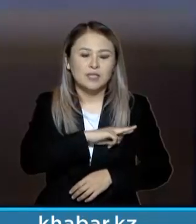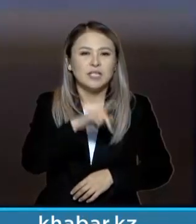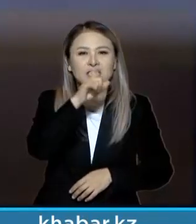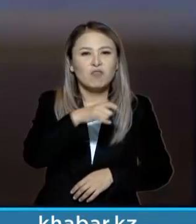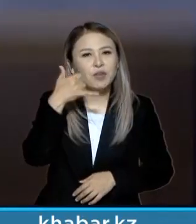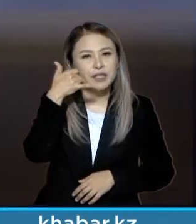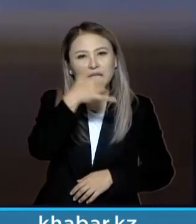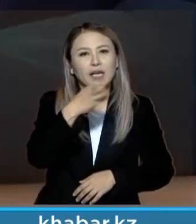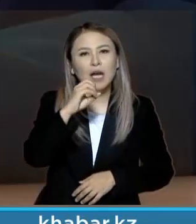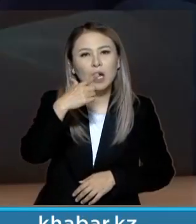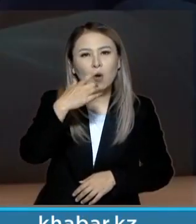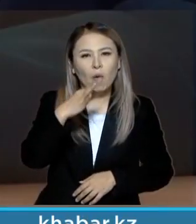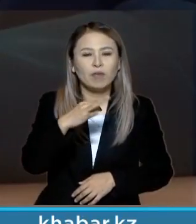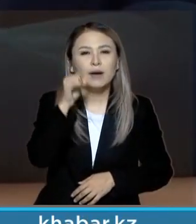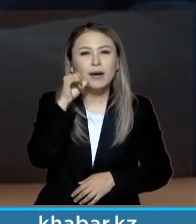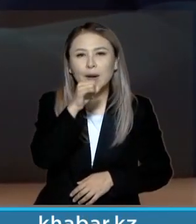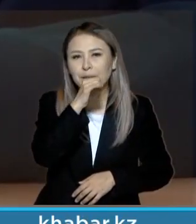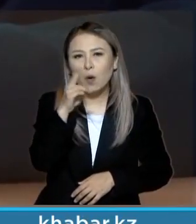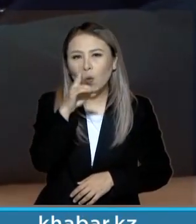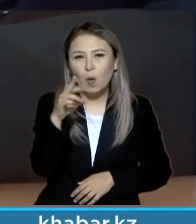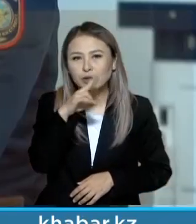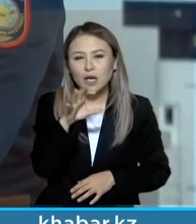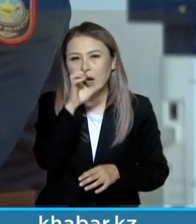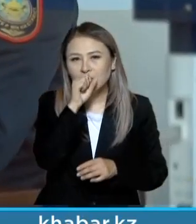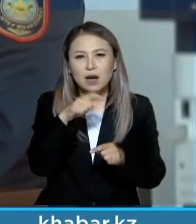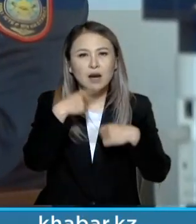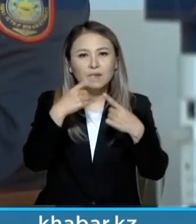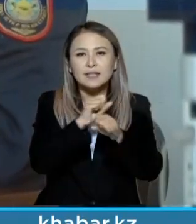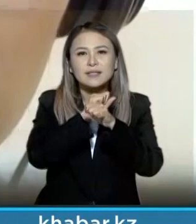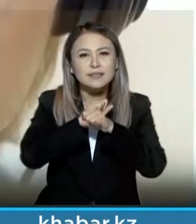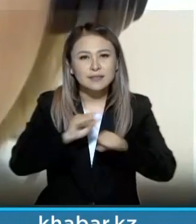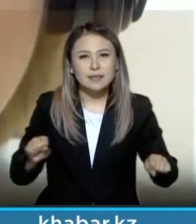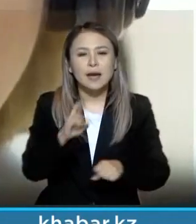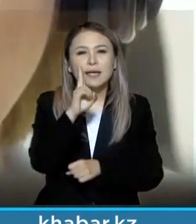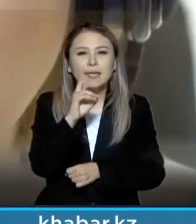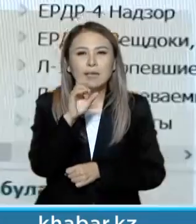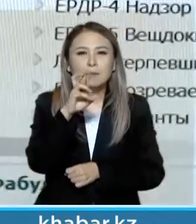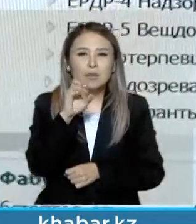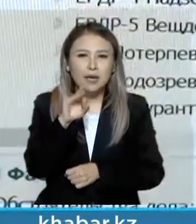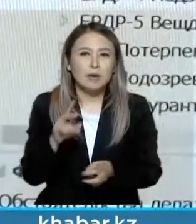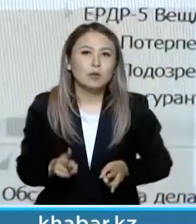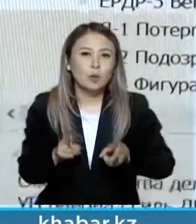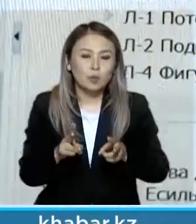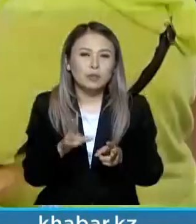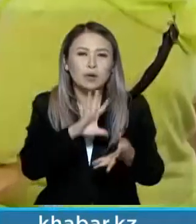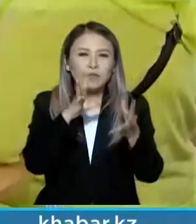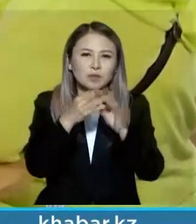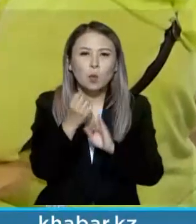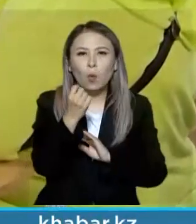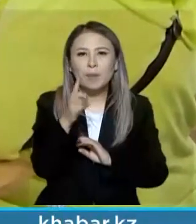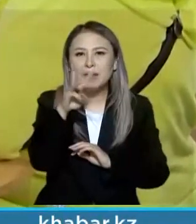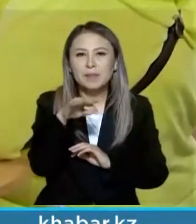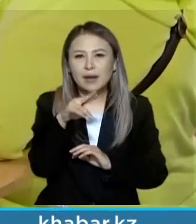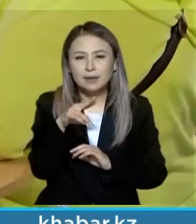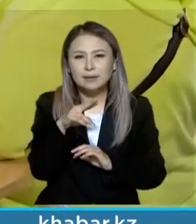азаматтарға телефонына ЕГОВ порталынан келген құпия кодты ешкімге айтпауға кеңес береді. Киберқылмыстан келген шығын 11 миллиард